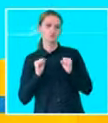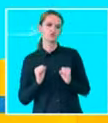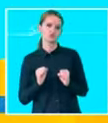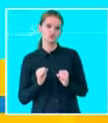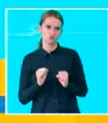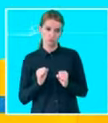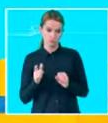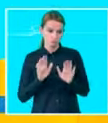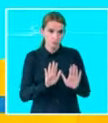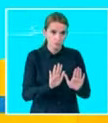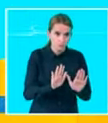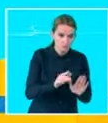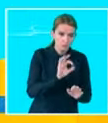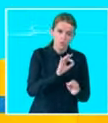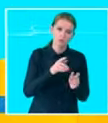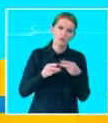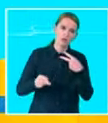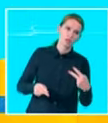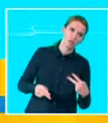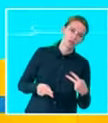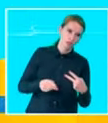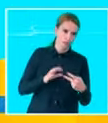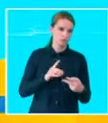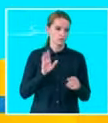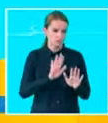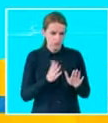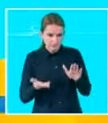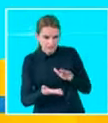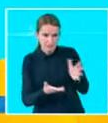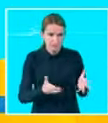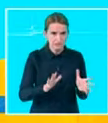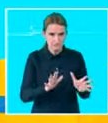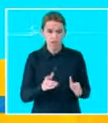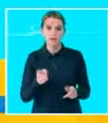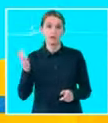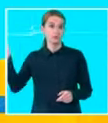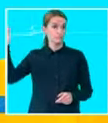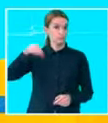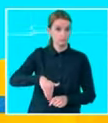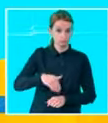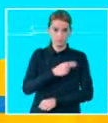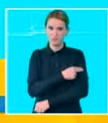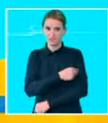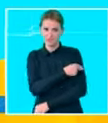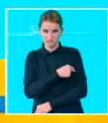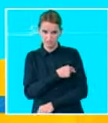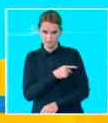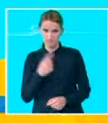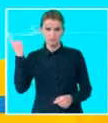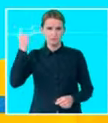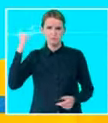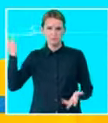до края, докато дойде екипа медицинския, за да го откараме в военно-медицинска академия. И аз също това се случи